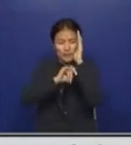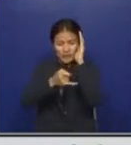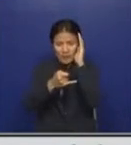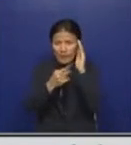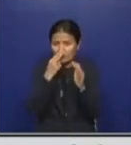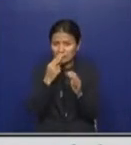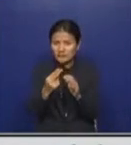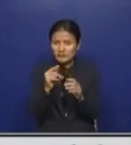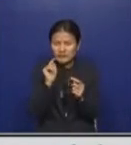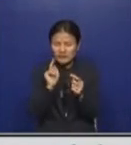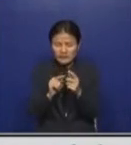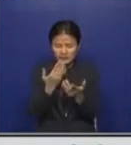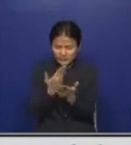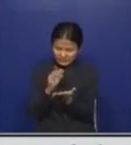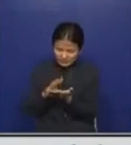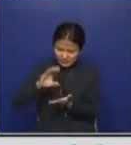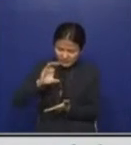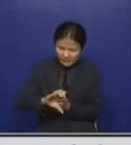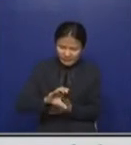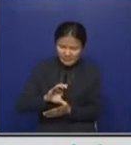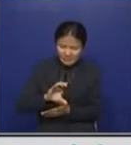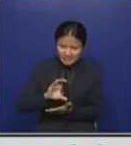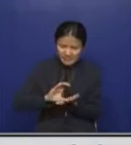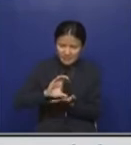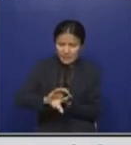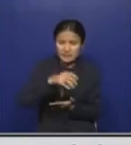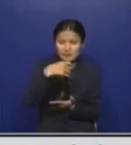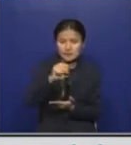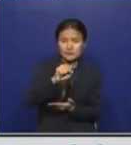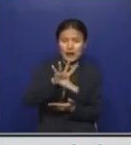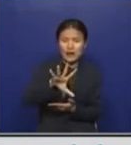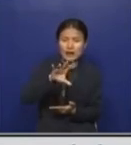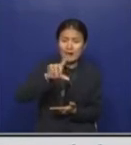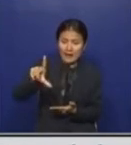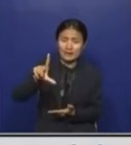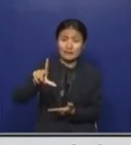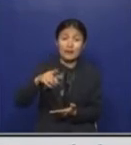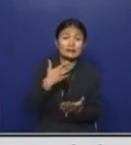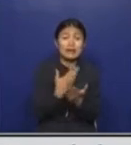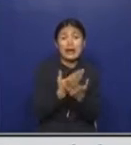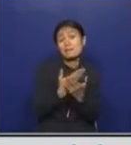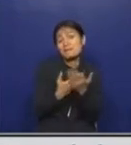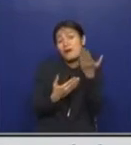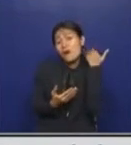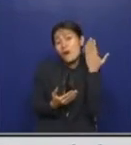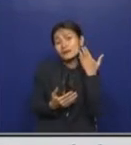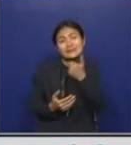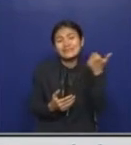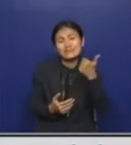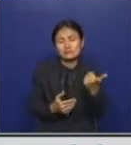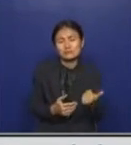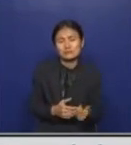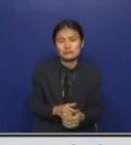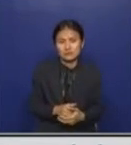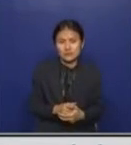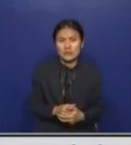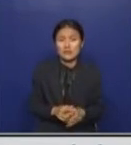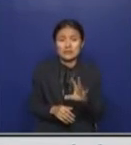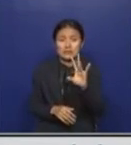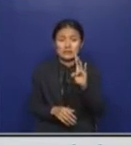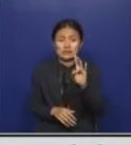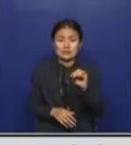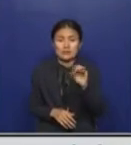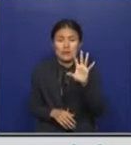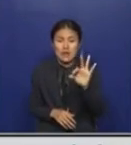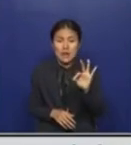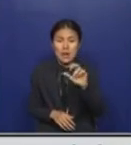ไว้15ล้านกว่าบาทงบผูกพันเช่นกันค่ะถึงปี66 79ล้